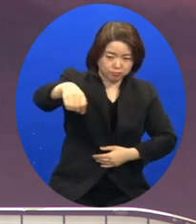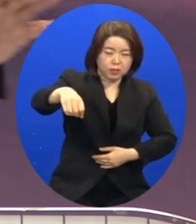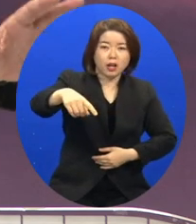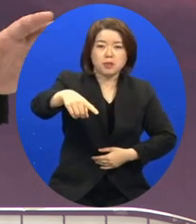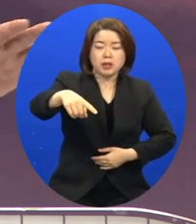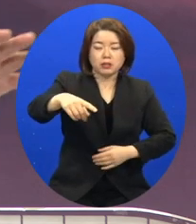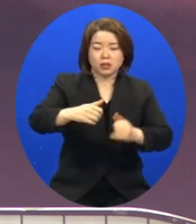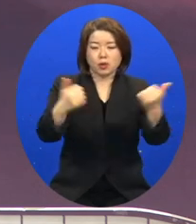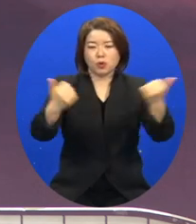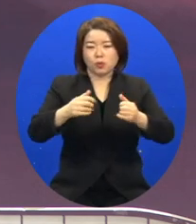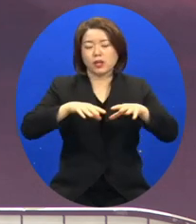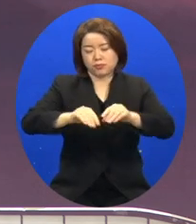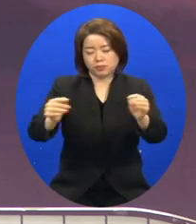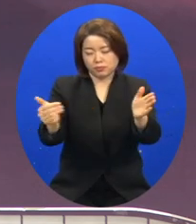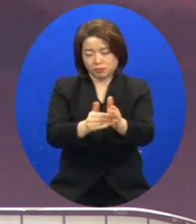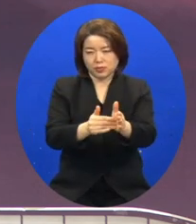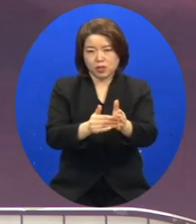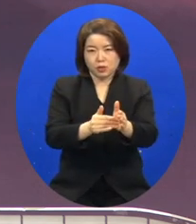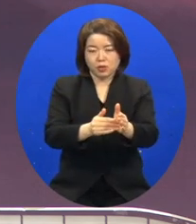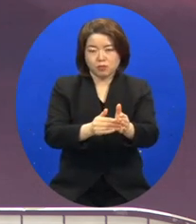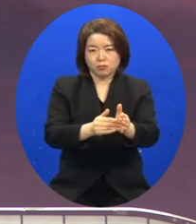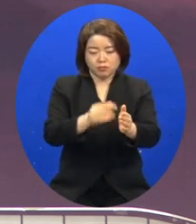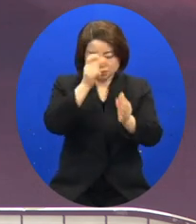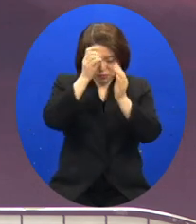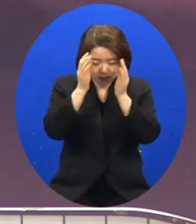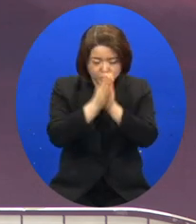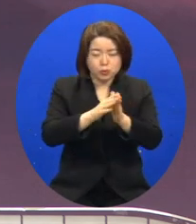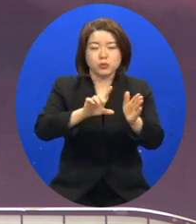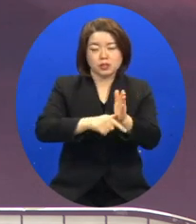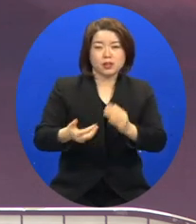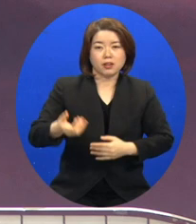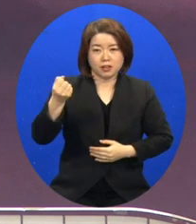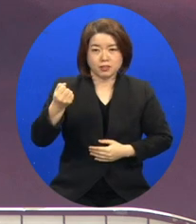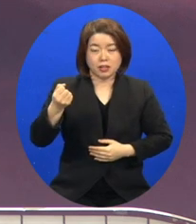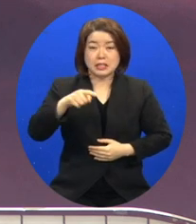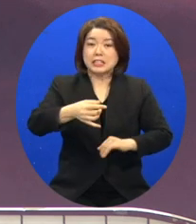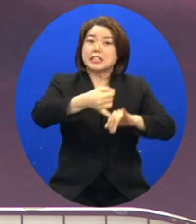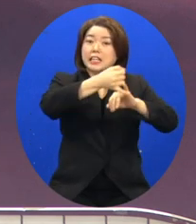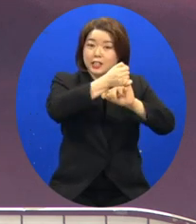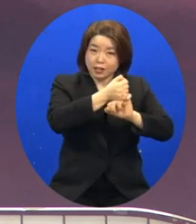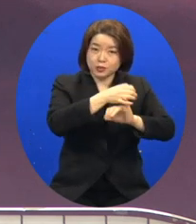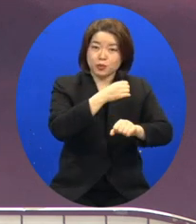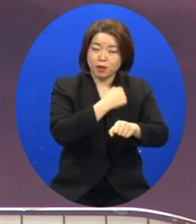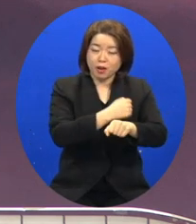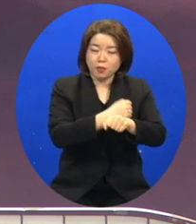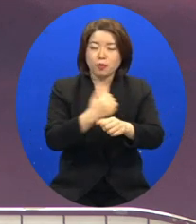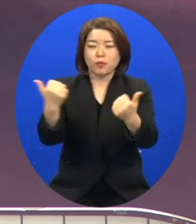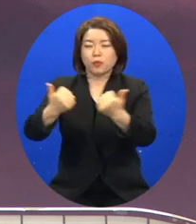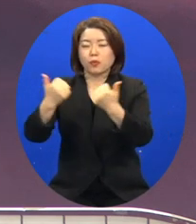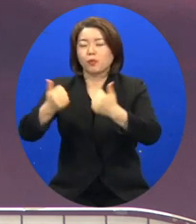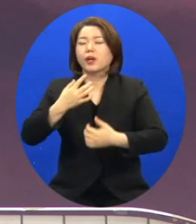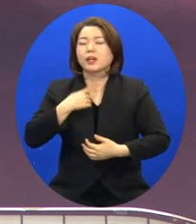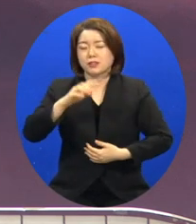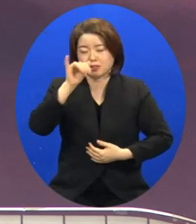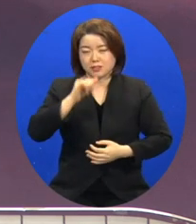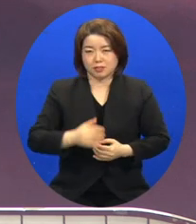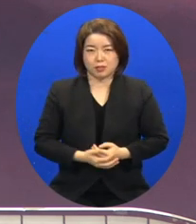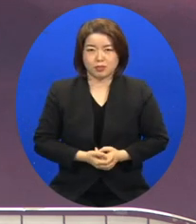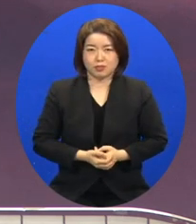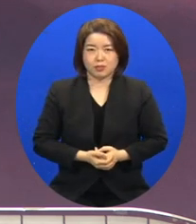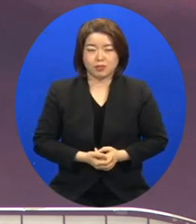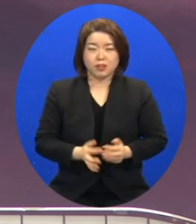다 기도하는 시간을 갖자고 그렇게 약속을 하면서 회의를 했던 적도 있어요 예수님만